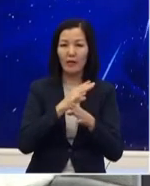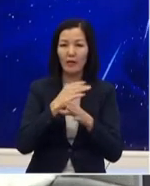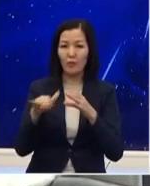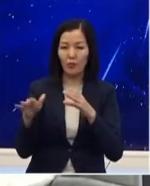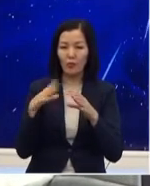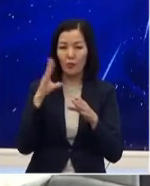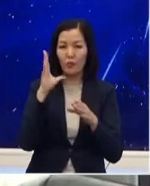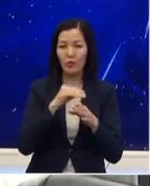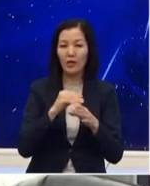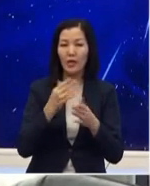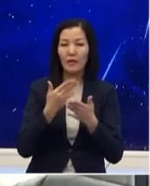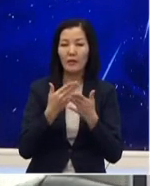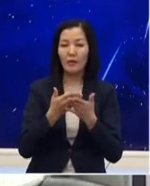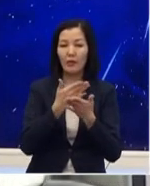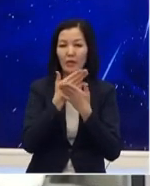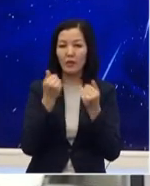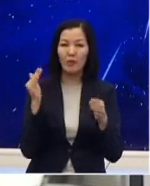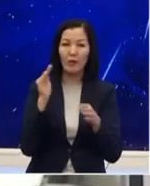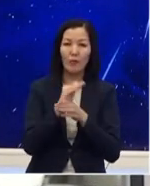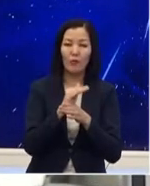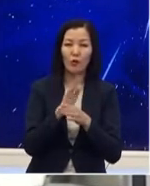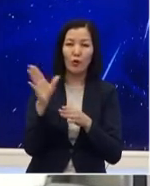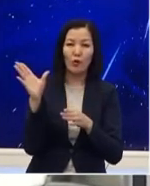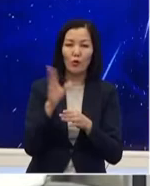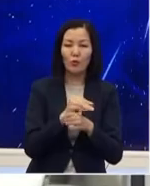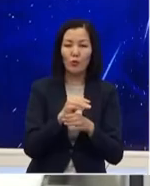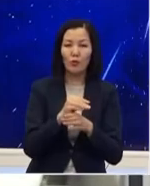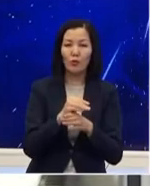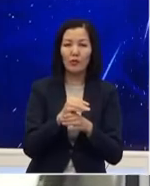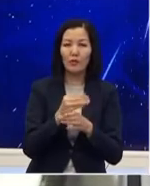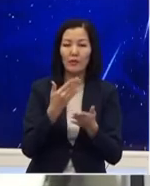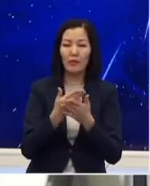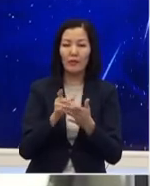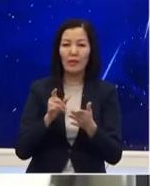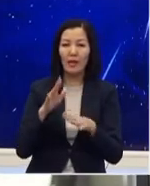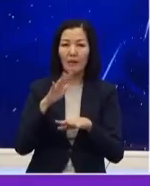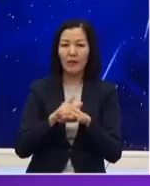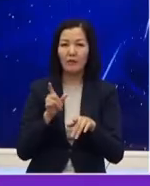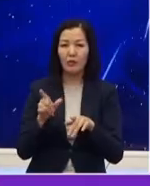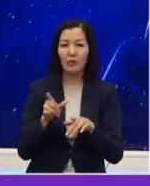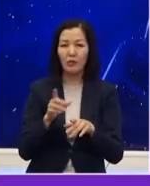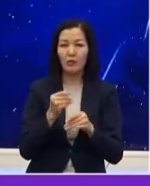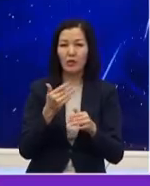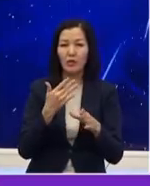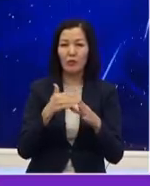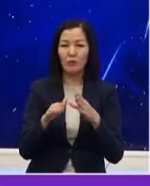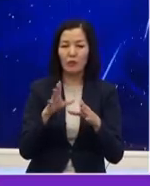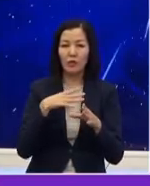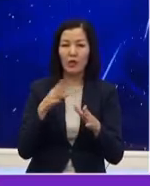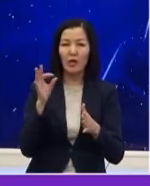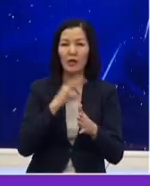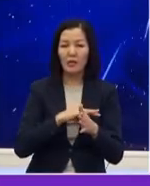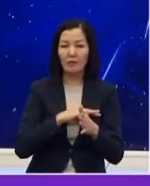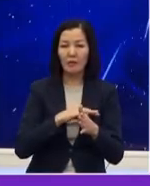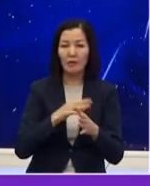карточке деньги. Если нет, то вы можете пополнить баланс через любую имеющуюся у вас банковскую карточку. Расплачиваться за пользование